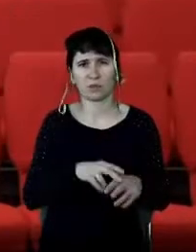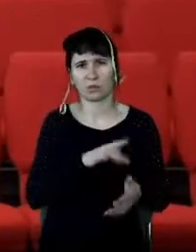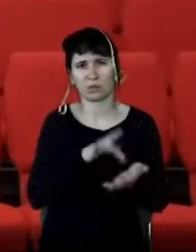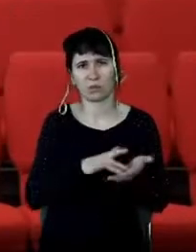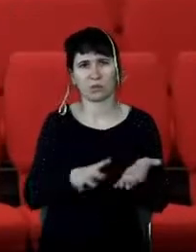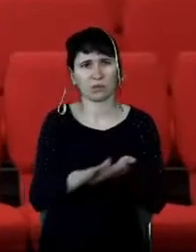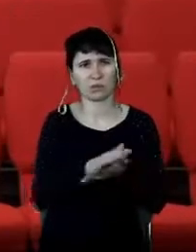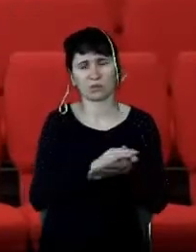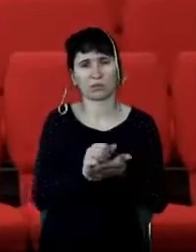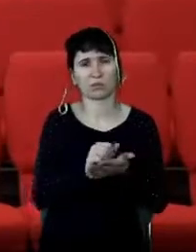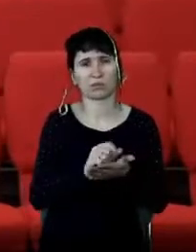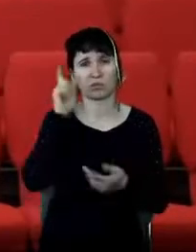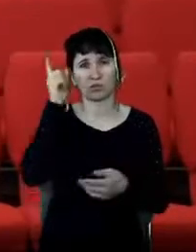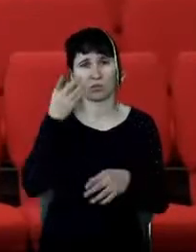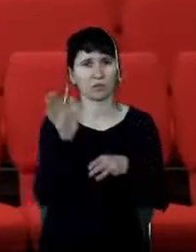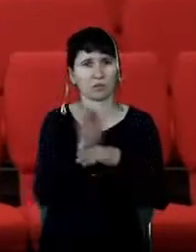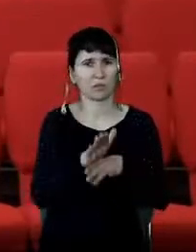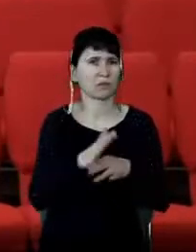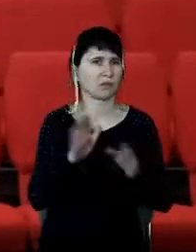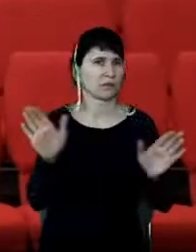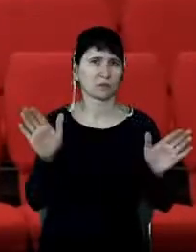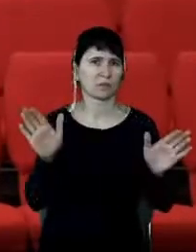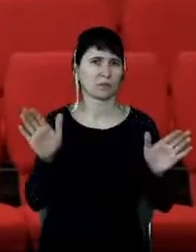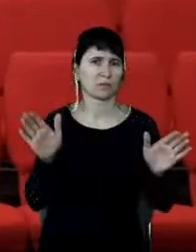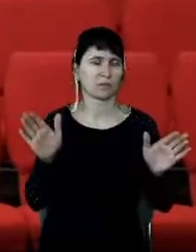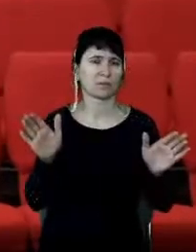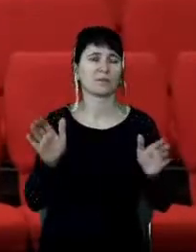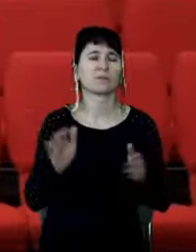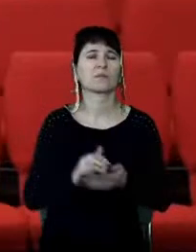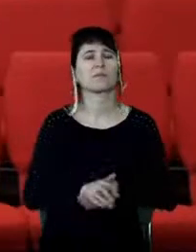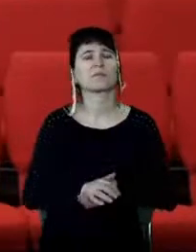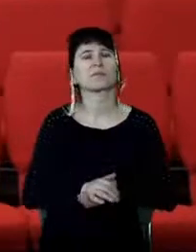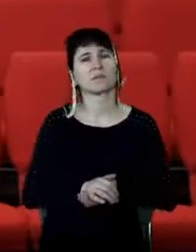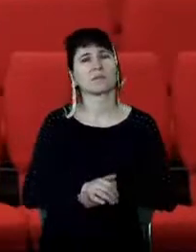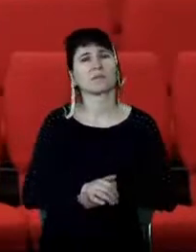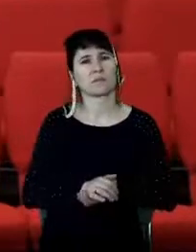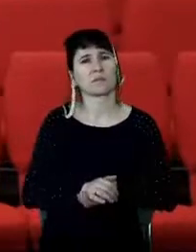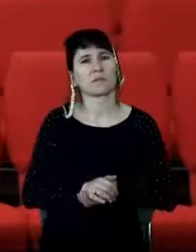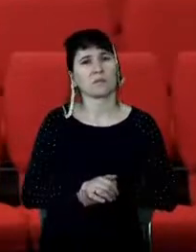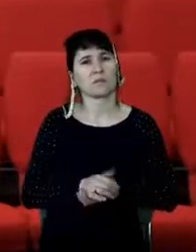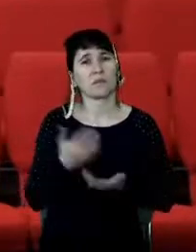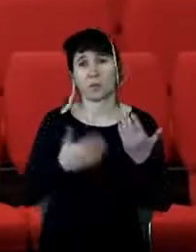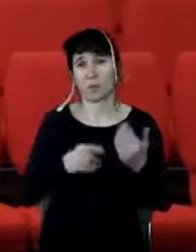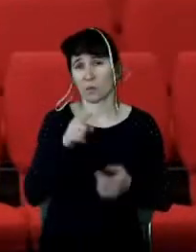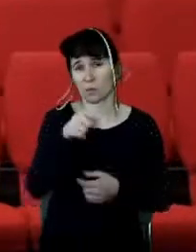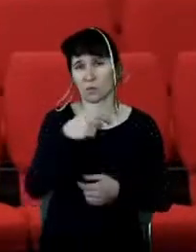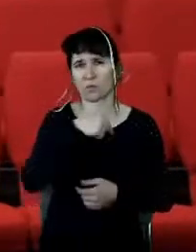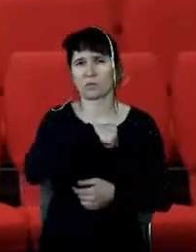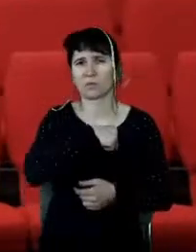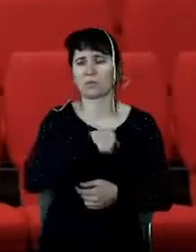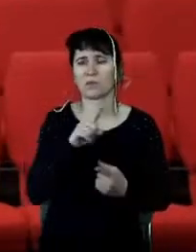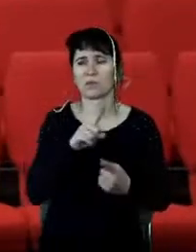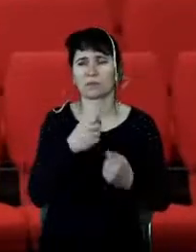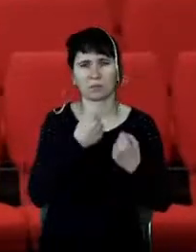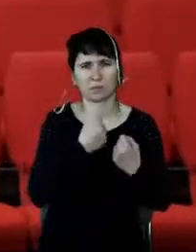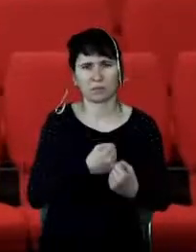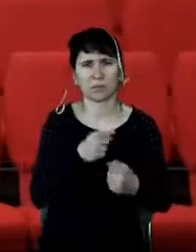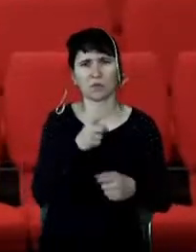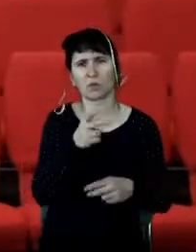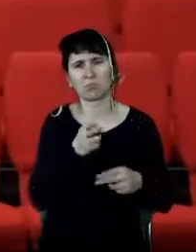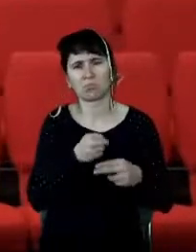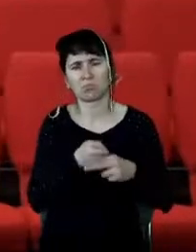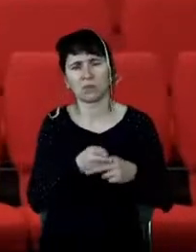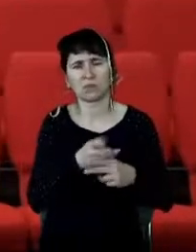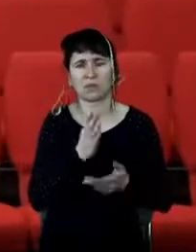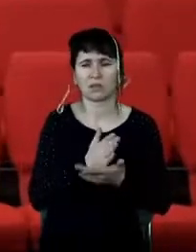Бог. Тому що сказав так Бог. І якщо в тебе є Єрихон, який, можливо, стоїть на